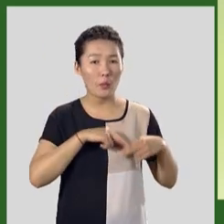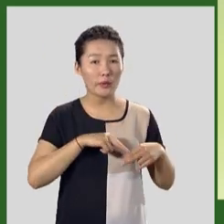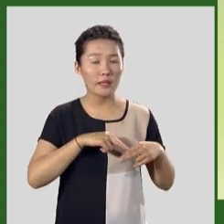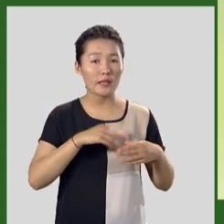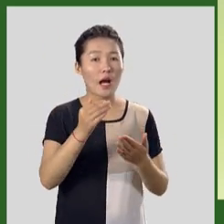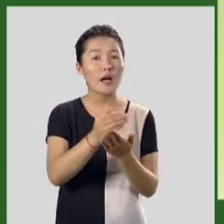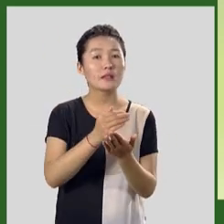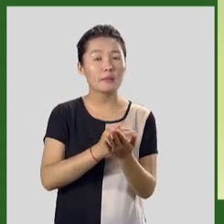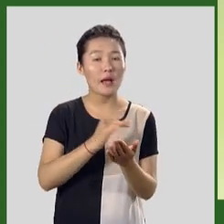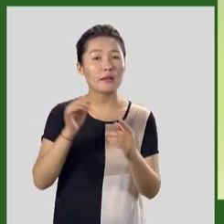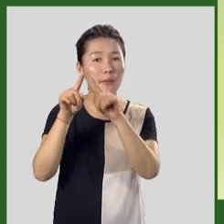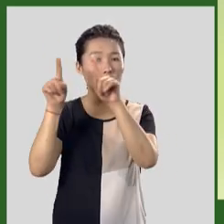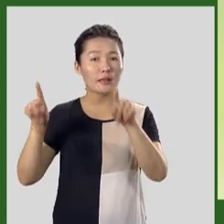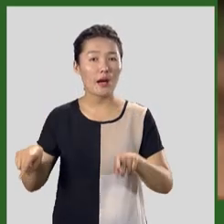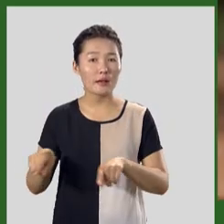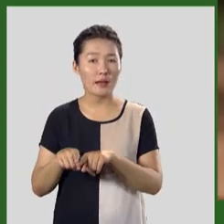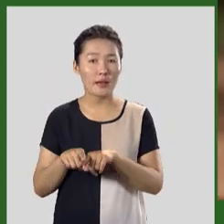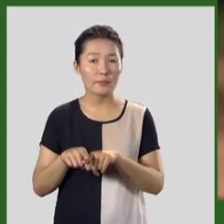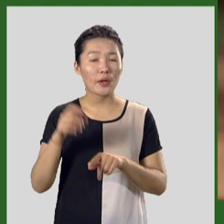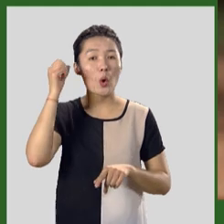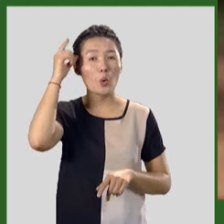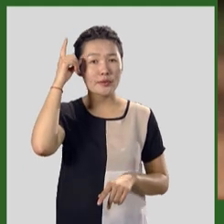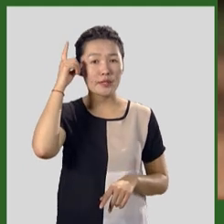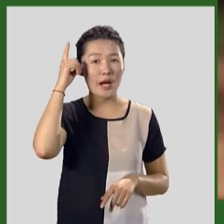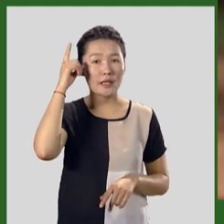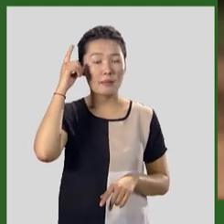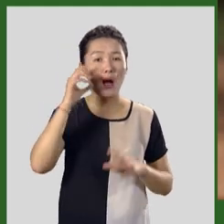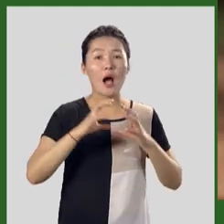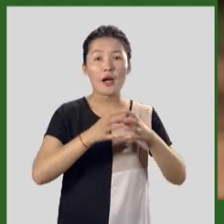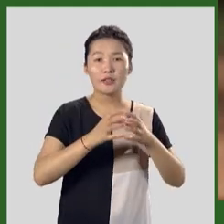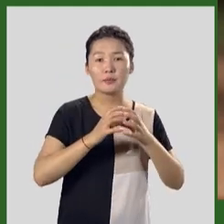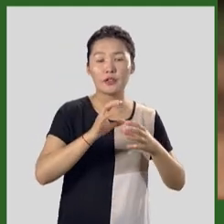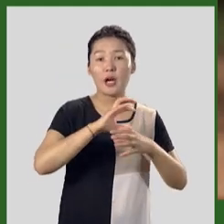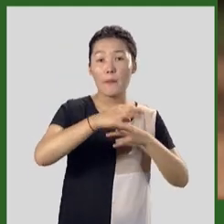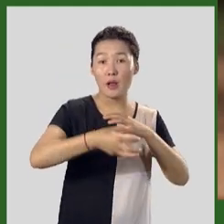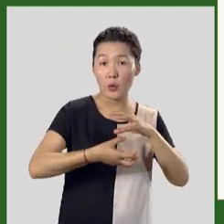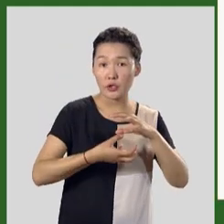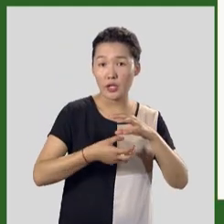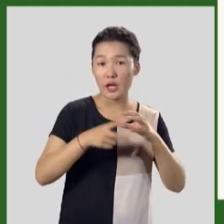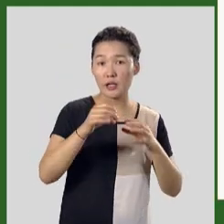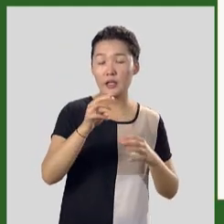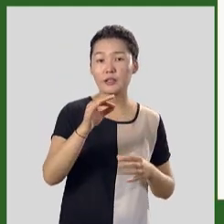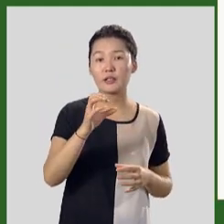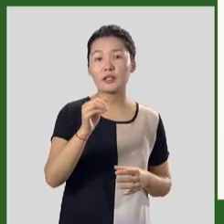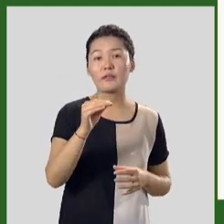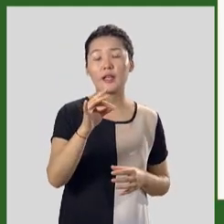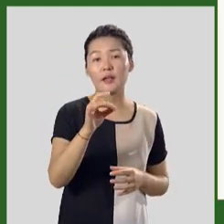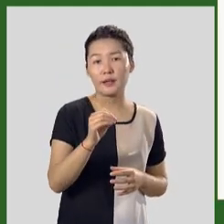с планом и картой. Узнаем о земных оболочках,